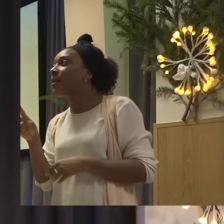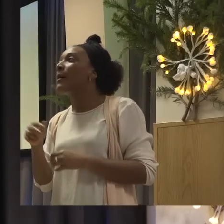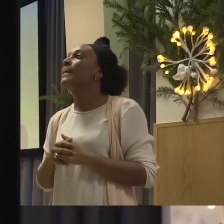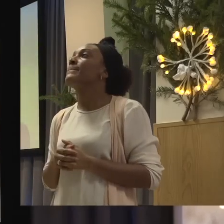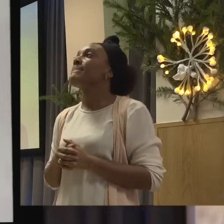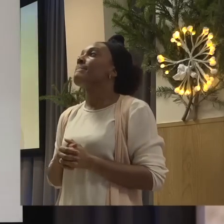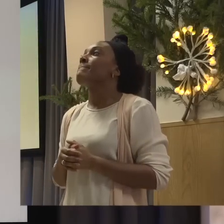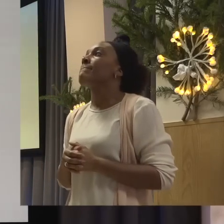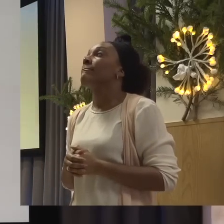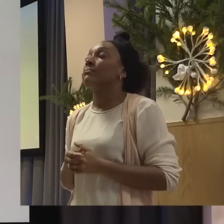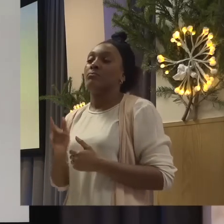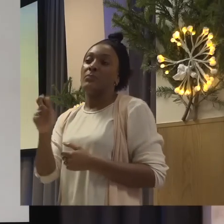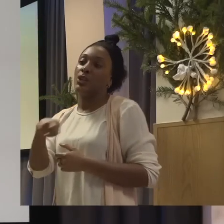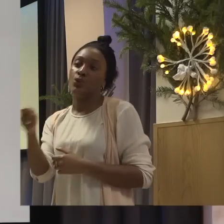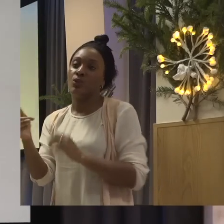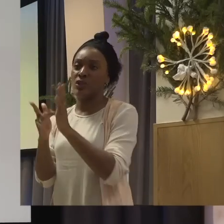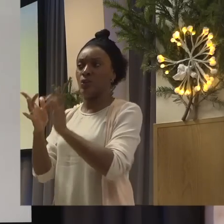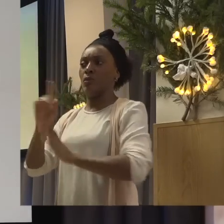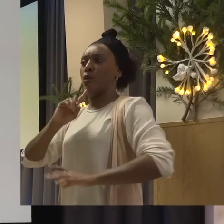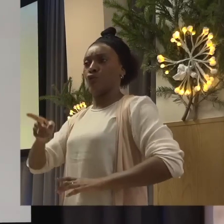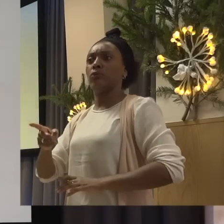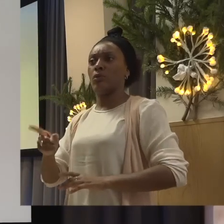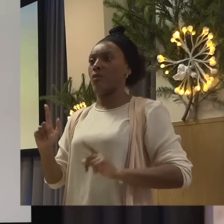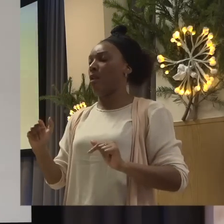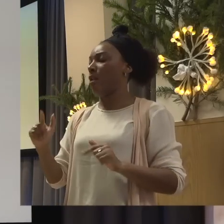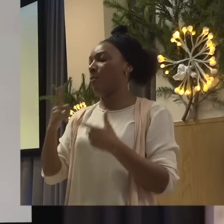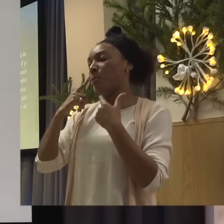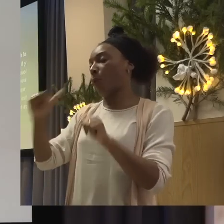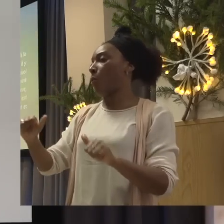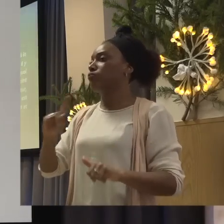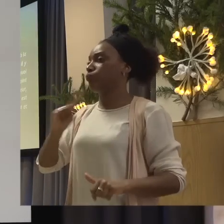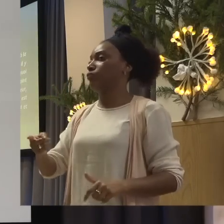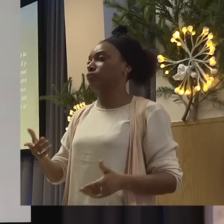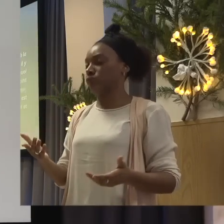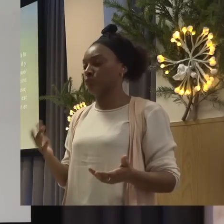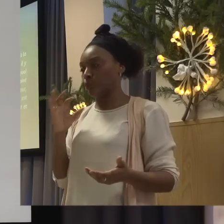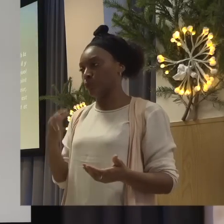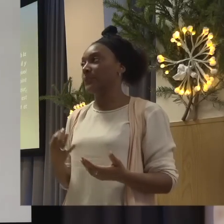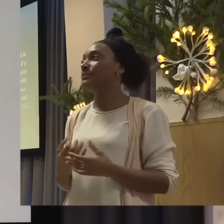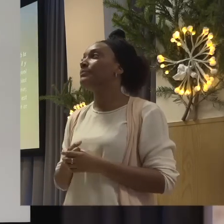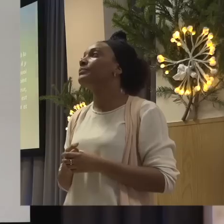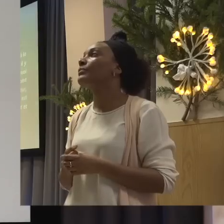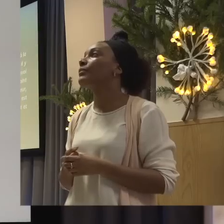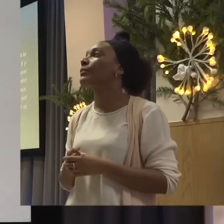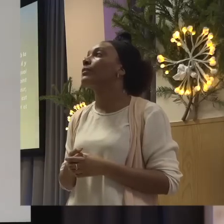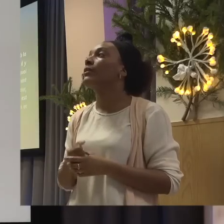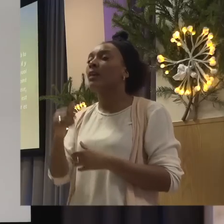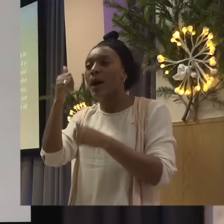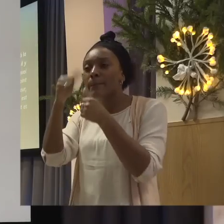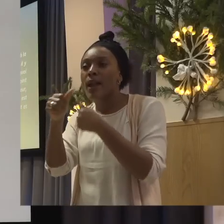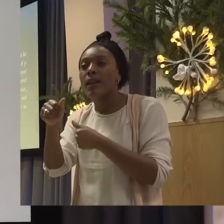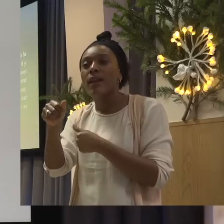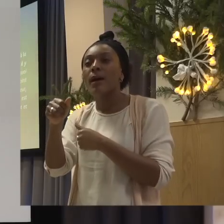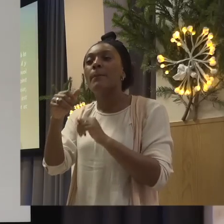a cette autorité qui est évidente. Un jour, le Seigneur prie, les apôtres étaient dans la panique.